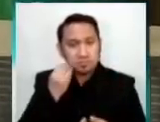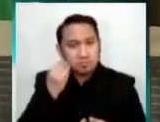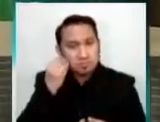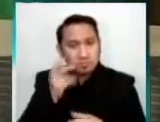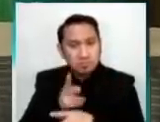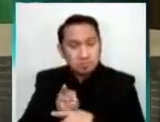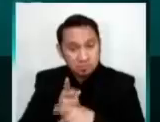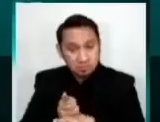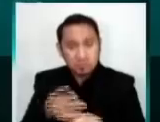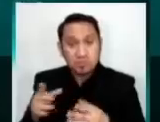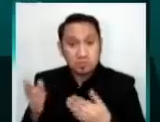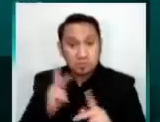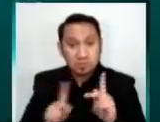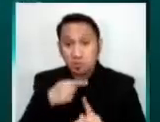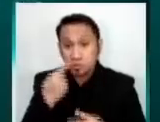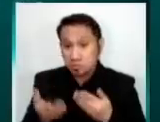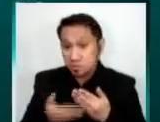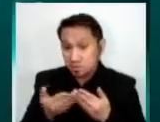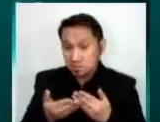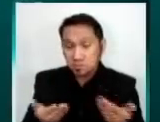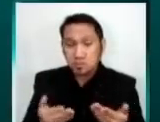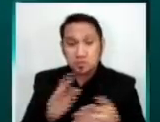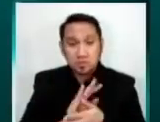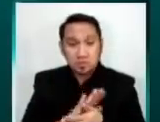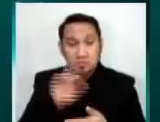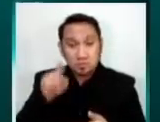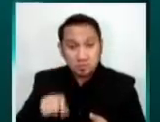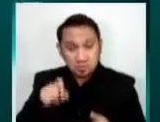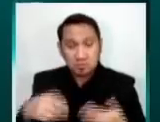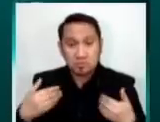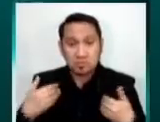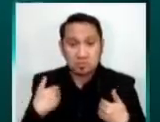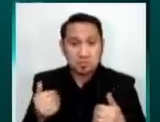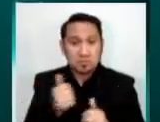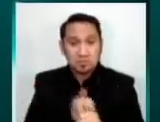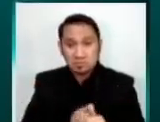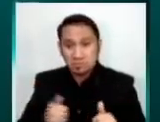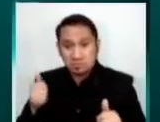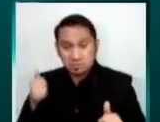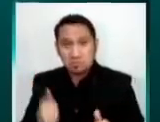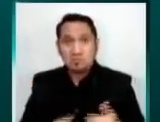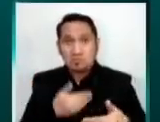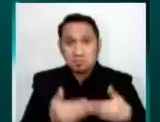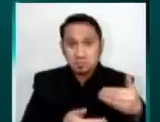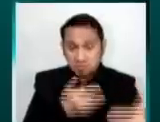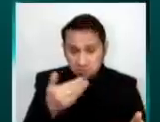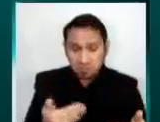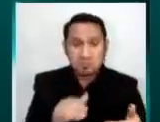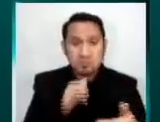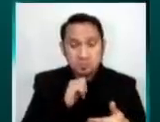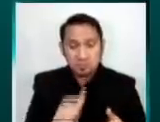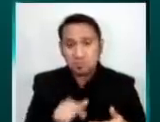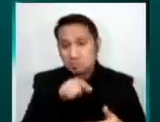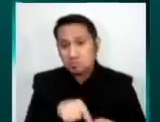may mild COVID. Dapat daw gumawa ng agarang preventive measures ang pamahalaan para maiwasan ang pagkapuno ng mga